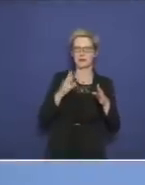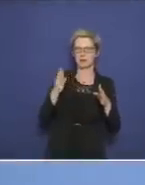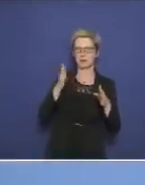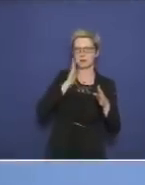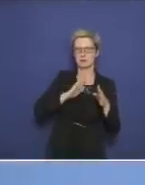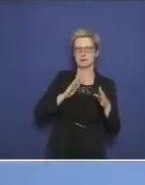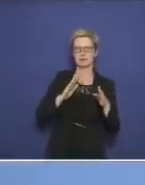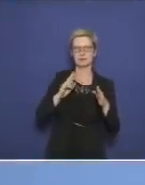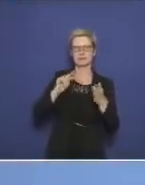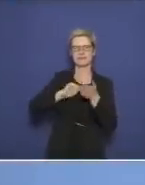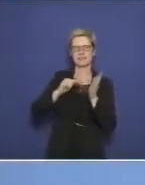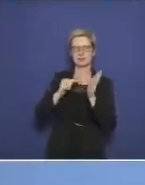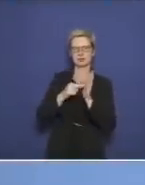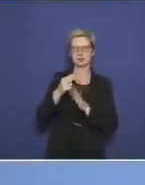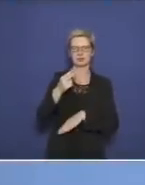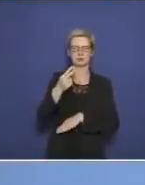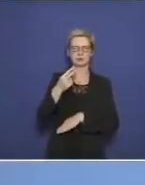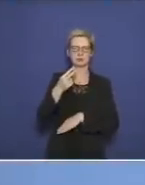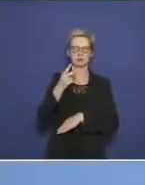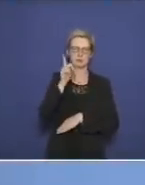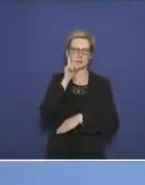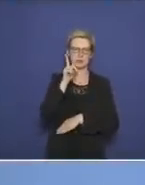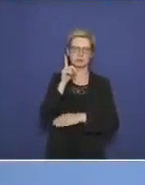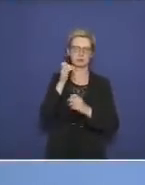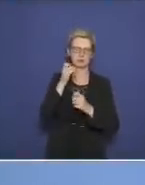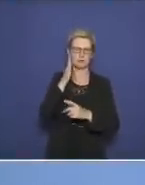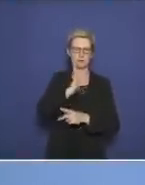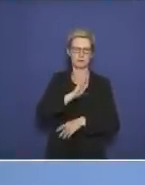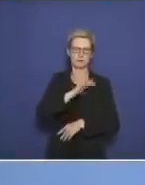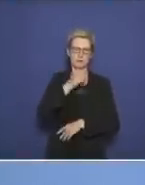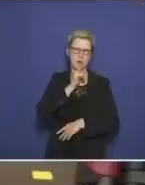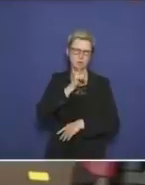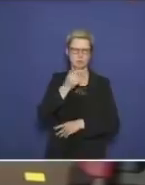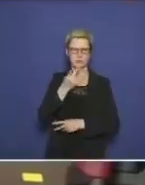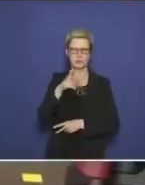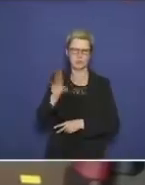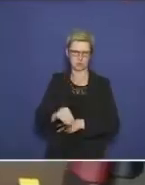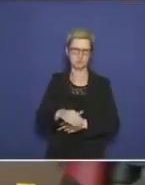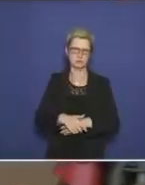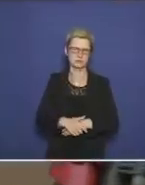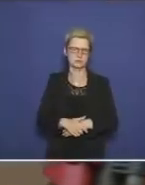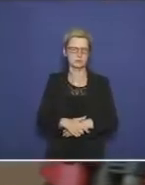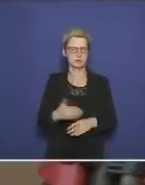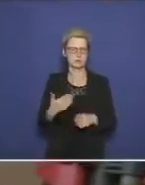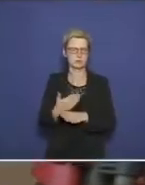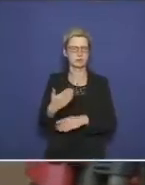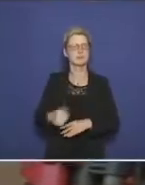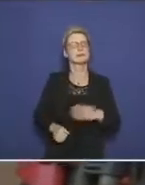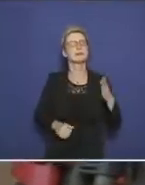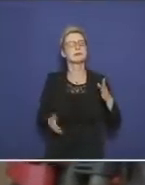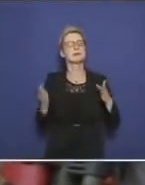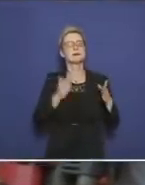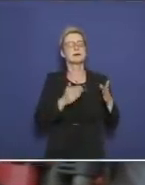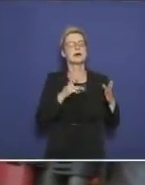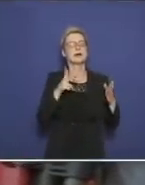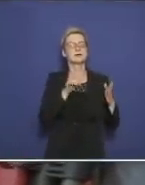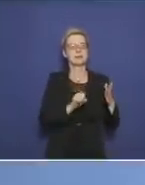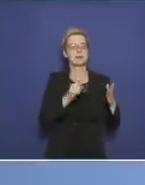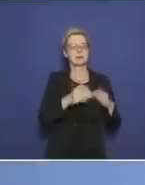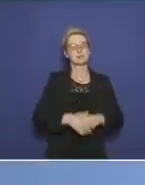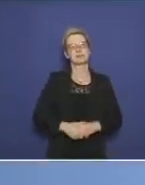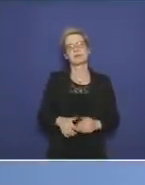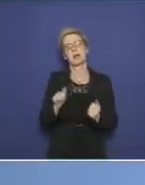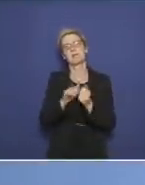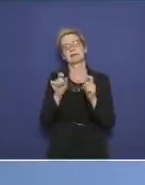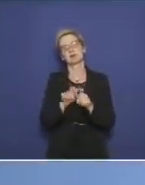die technischen Geräte leise bzw. ausgestellt werden? Dankeschön. Ja, Herr Jessen, die Regierungspressekonferenz dient ja